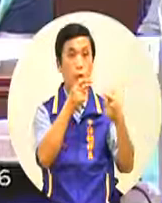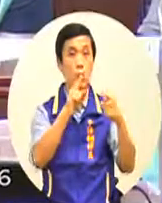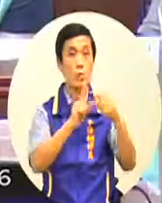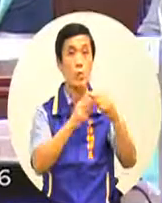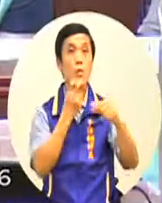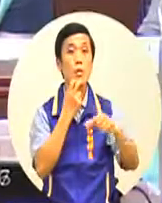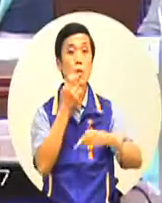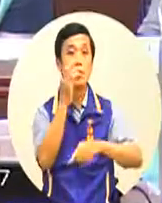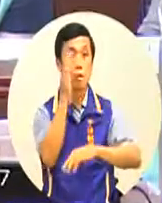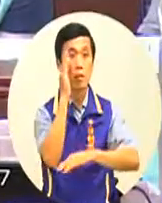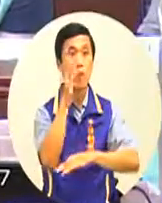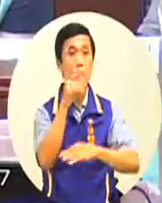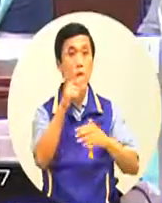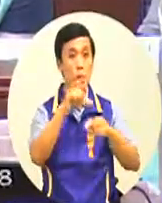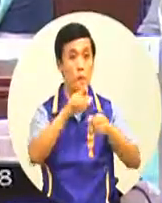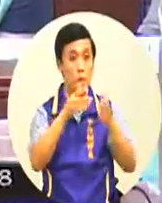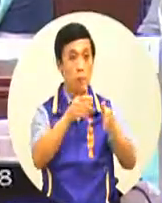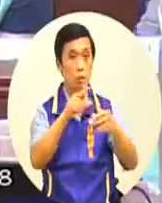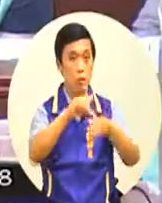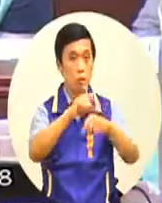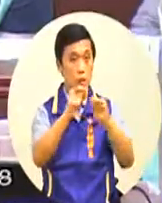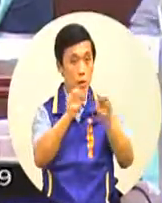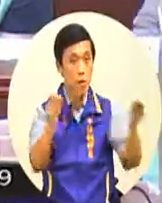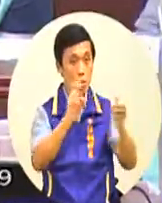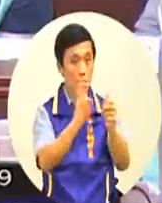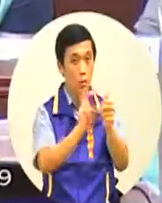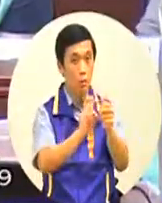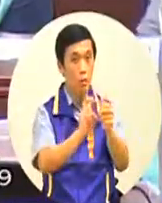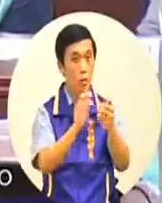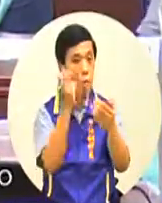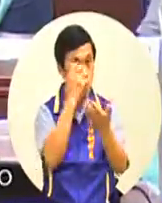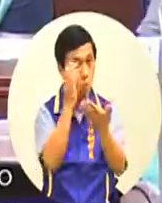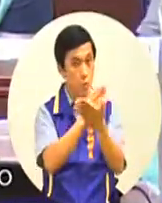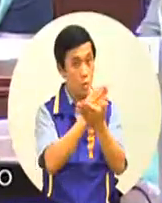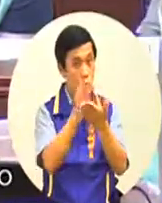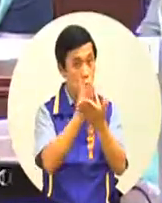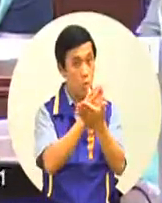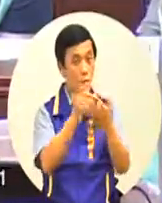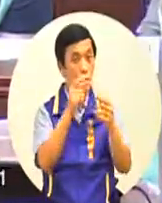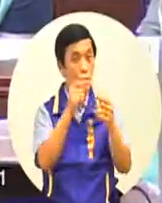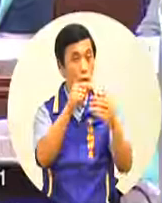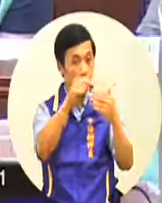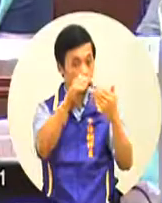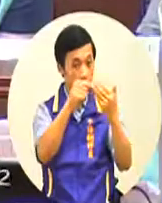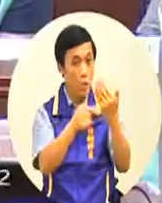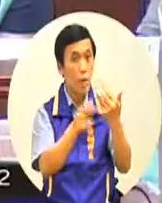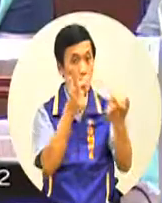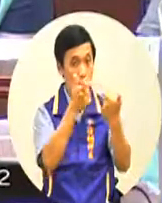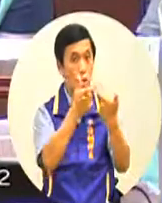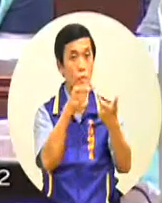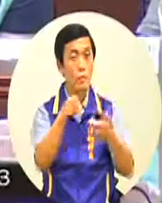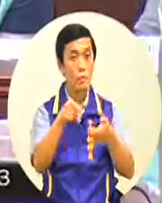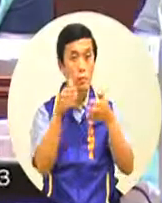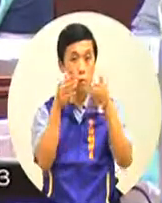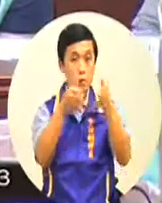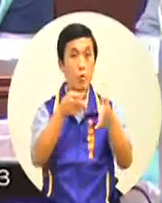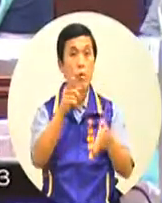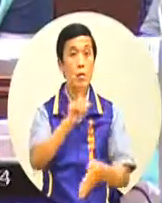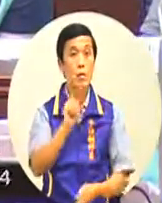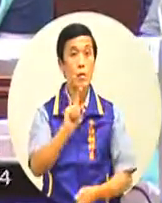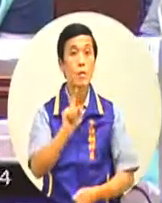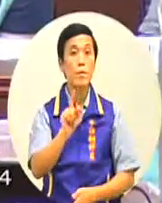评鉴的一些参考相关的指标。那这个部分就是要针对